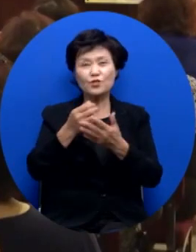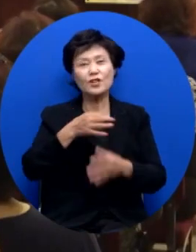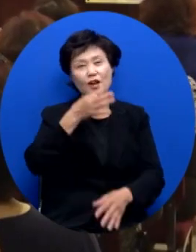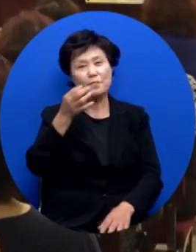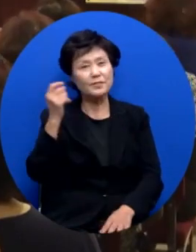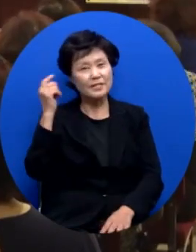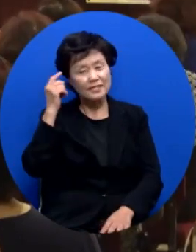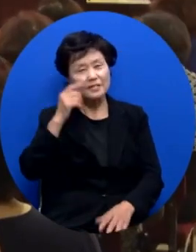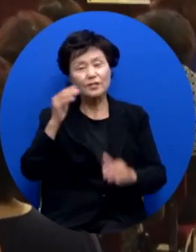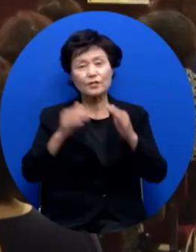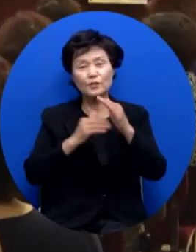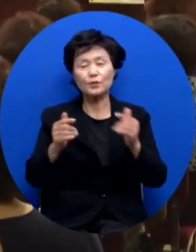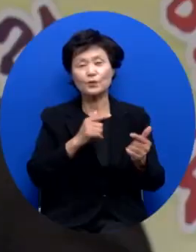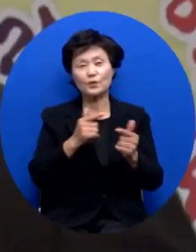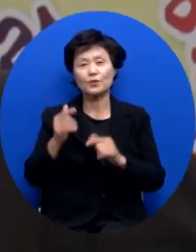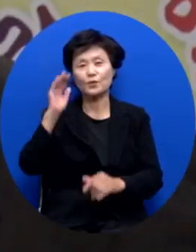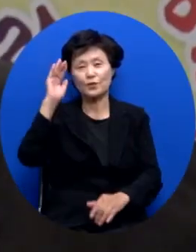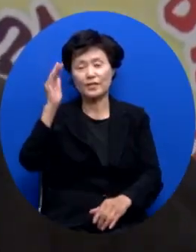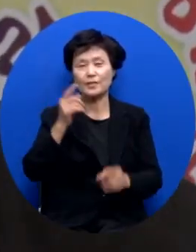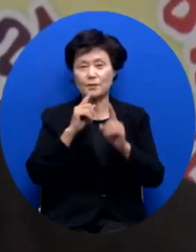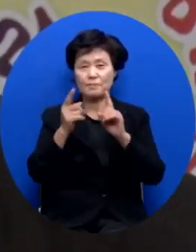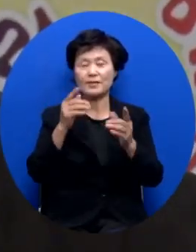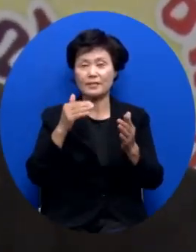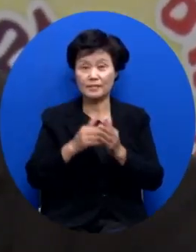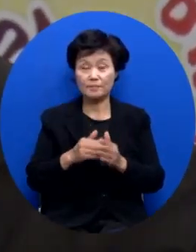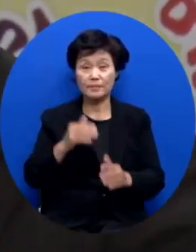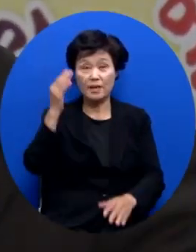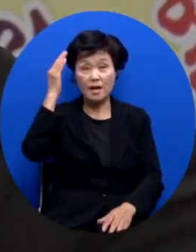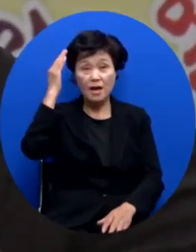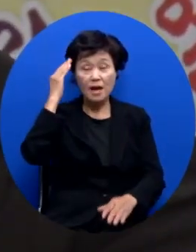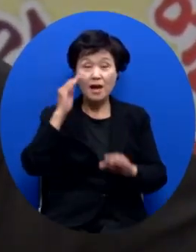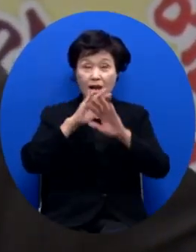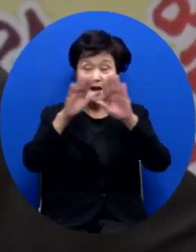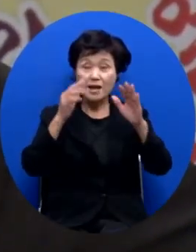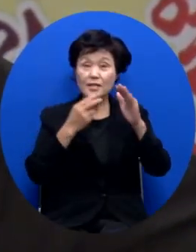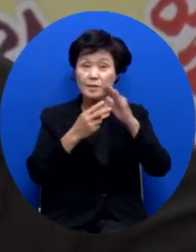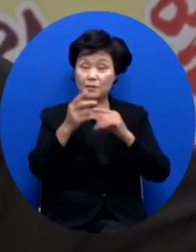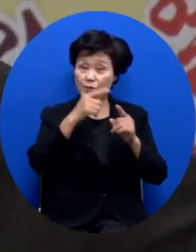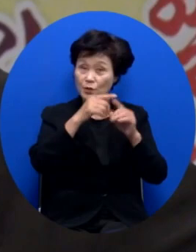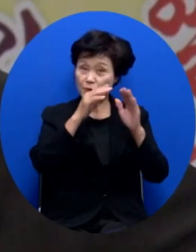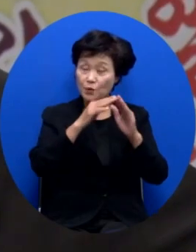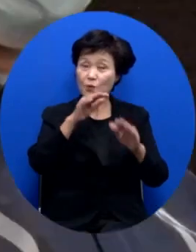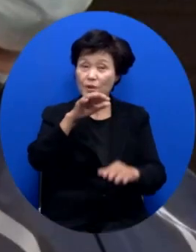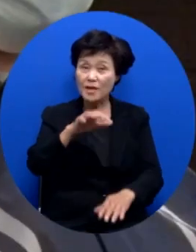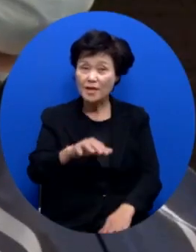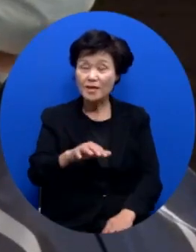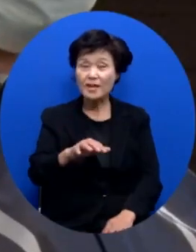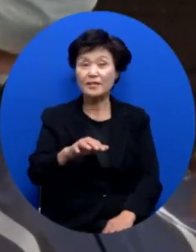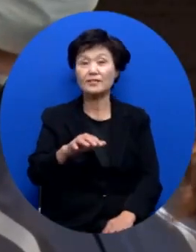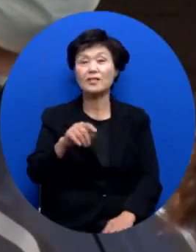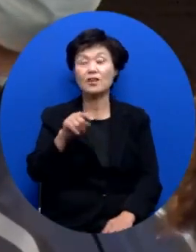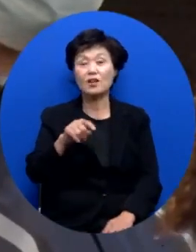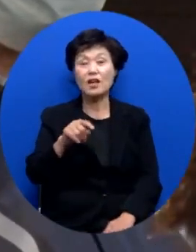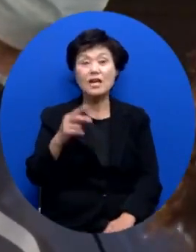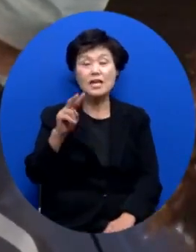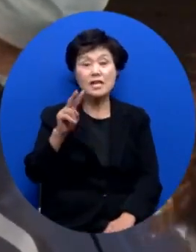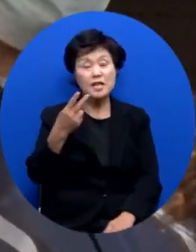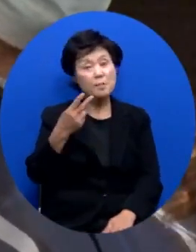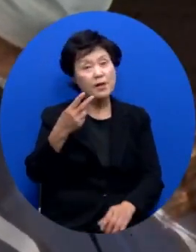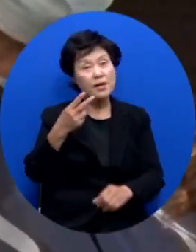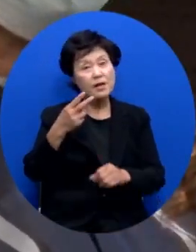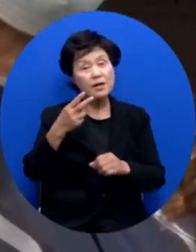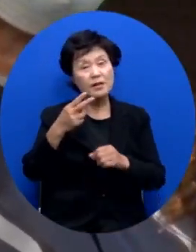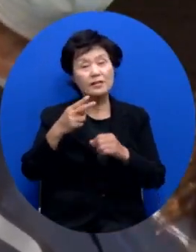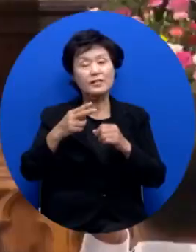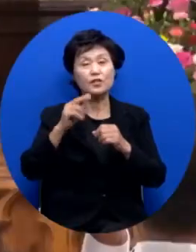당부했습니다. 이번 집회를 개최한 하늘비전교회는 2019년에 메릴랜드주 하노버에 있는 200년 된